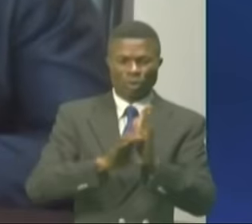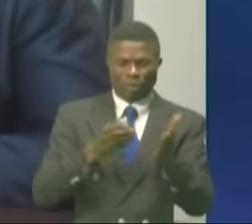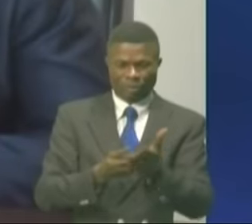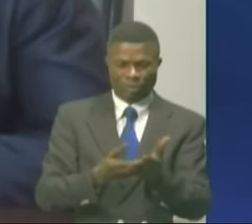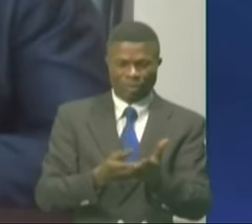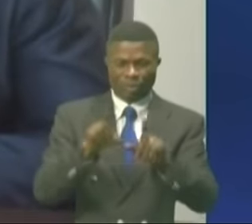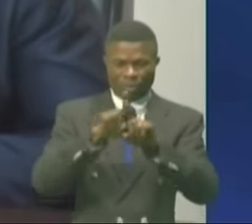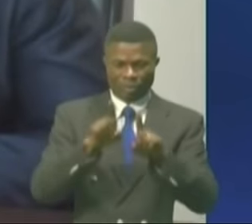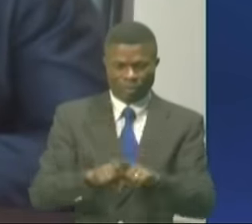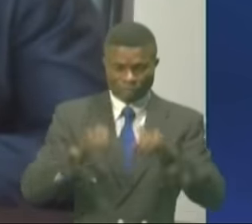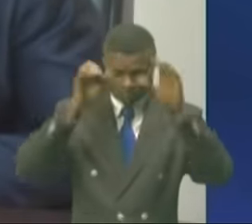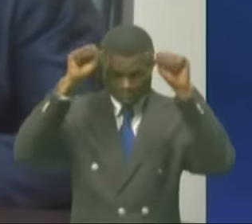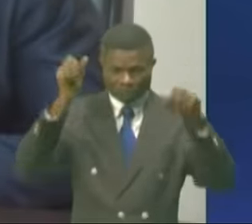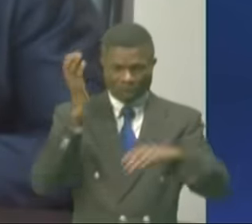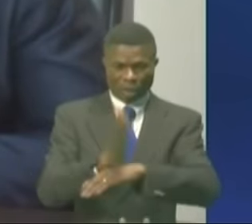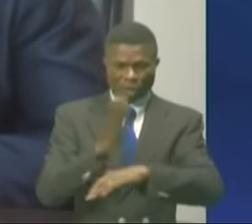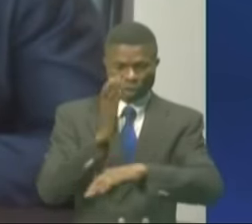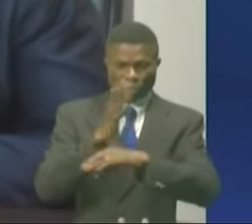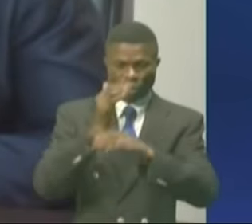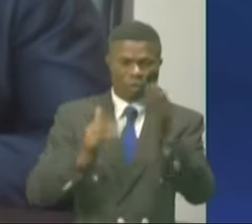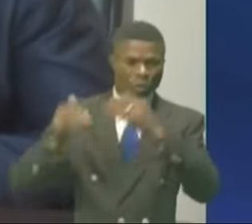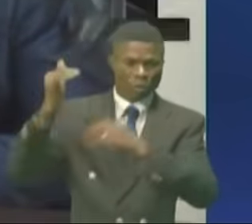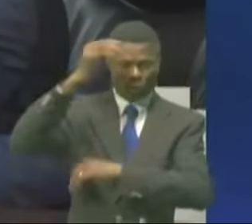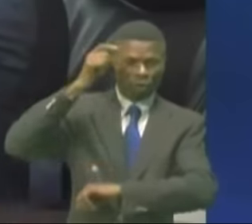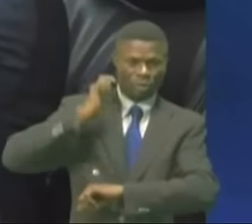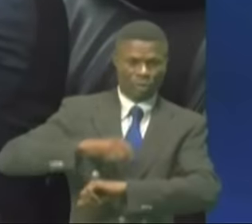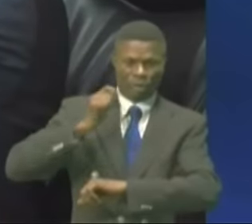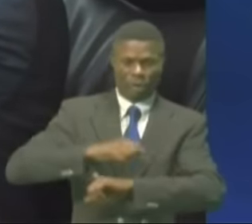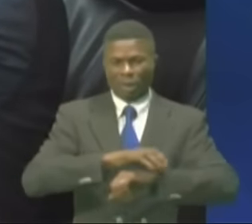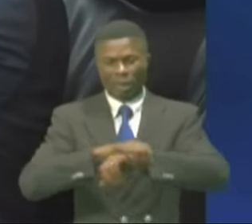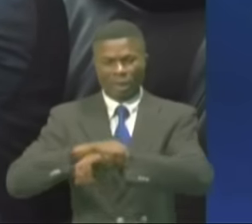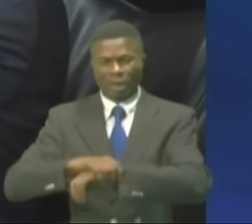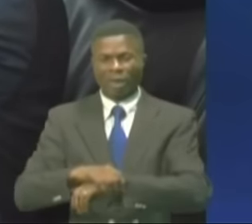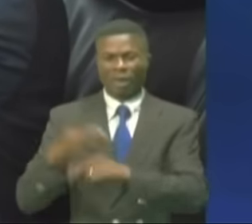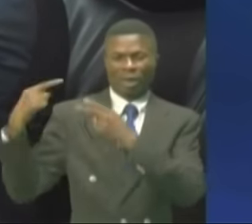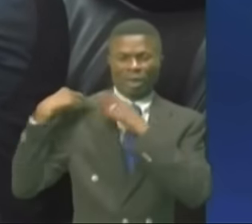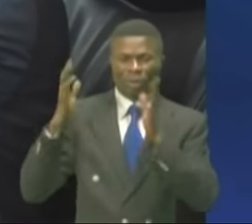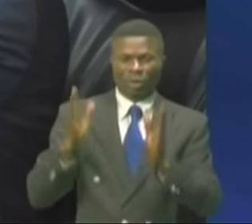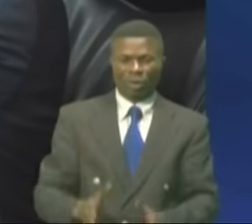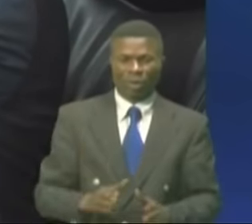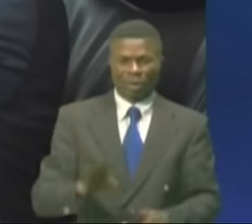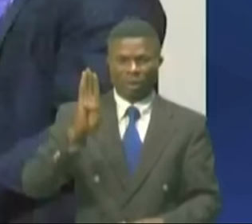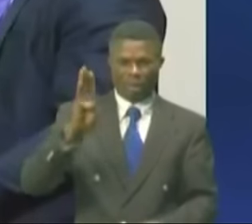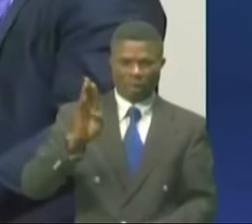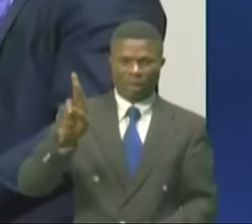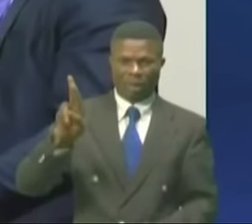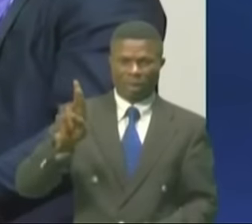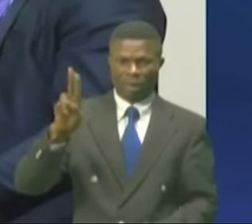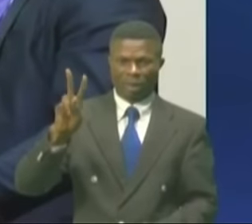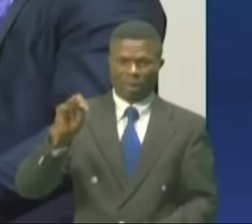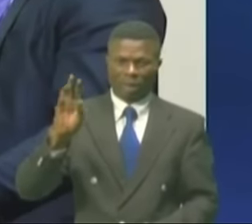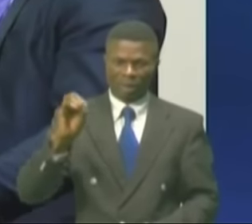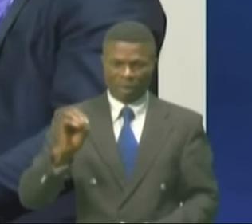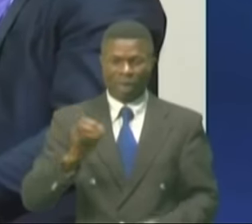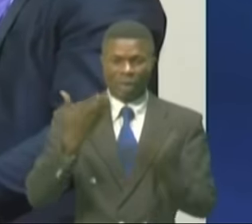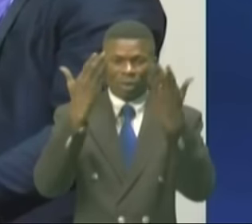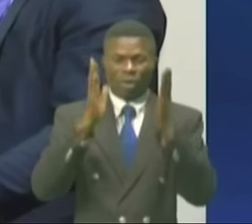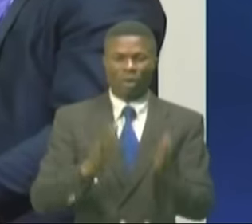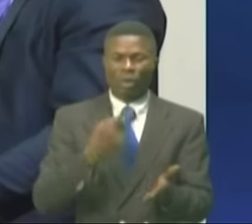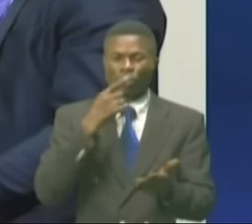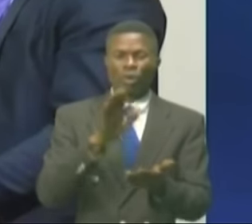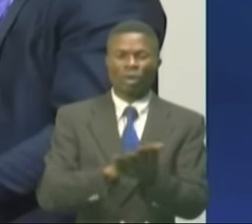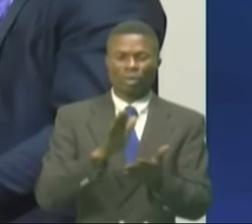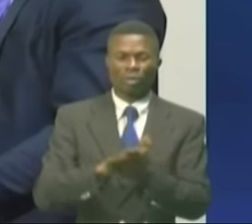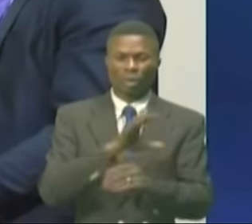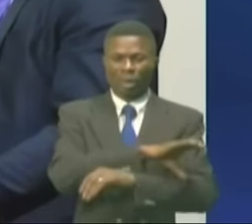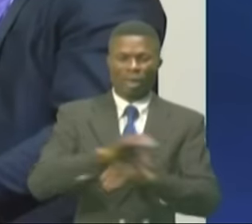même temps président du Conseil supérieur de la magistrature. Conduits par leur encadreur, Bruno Kalala, ces étudiants ont remercié la Cour